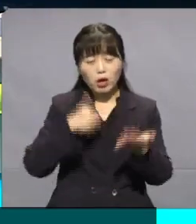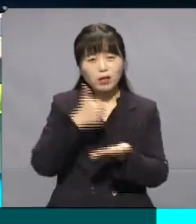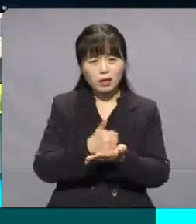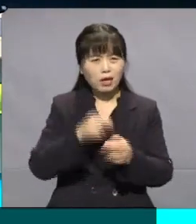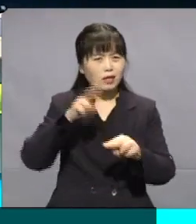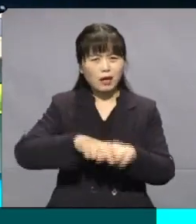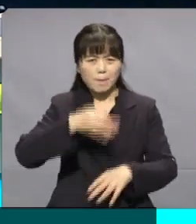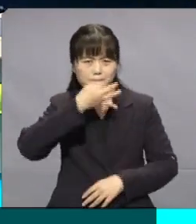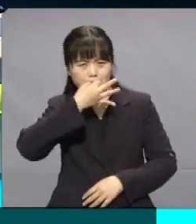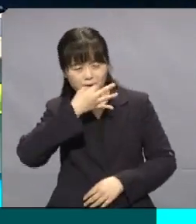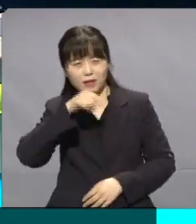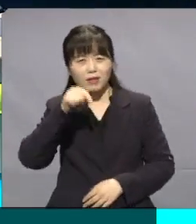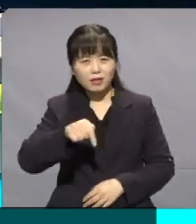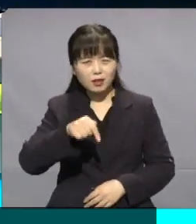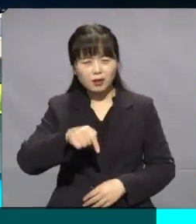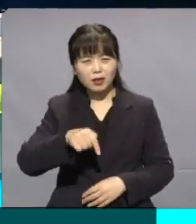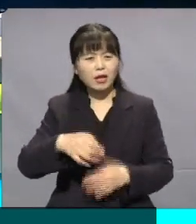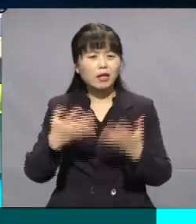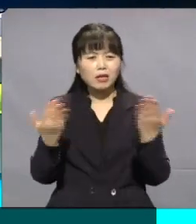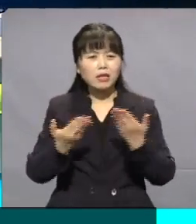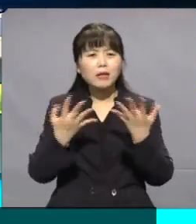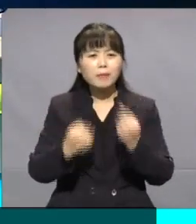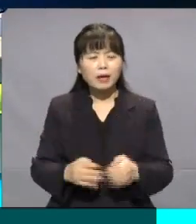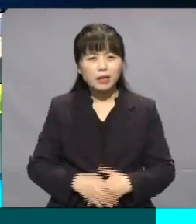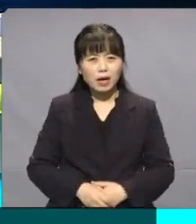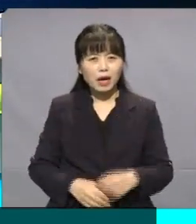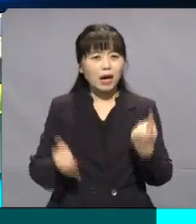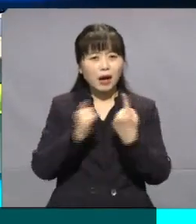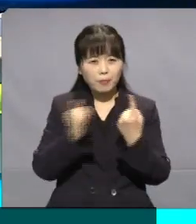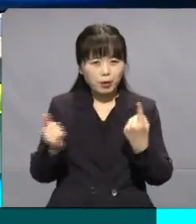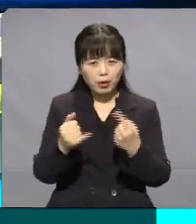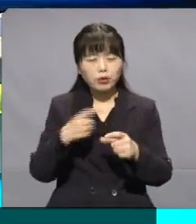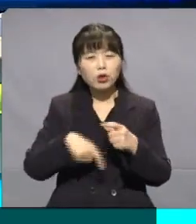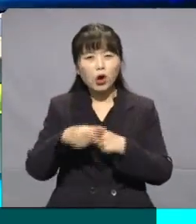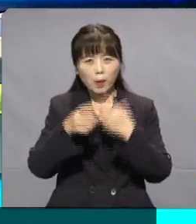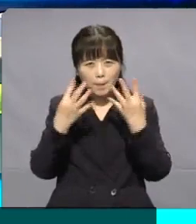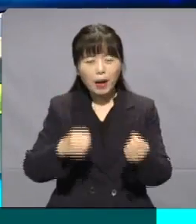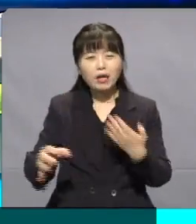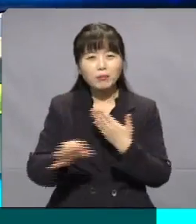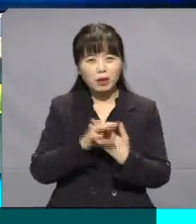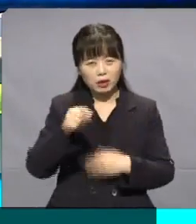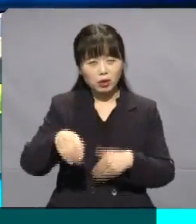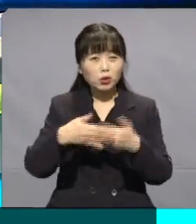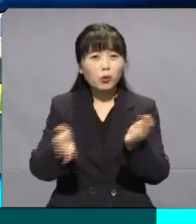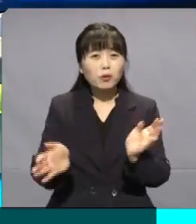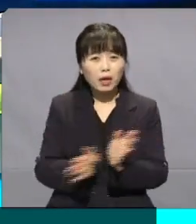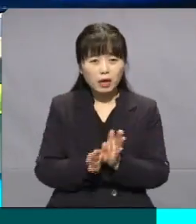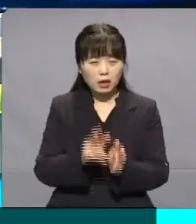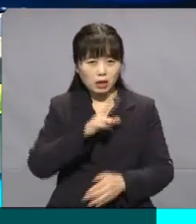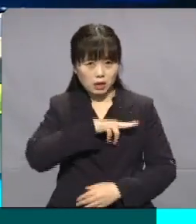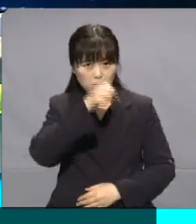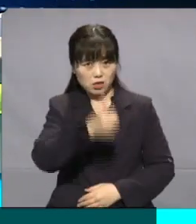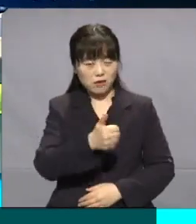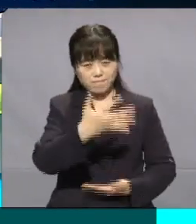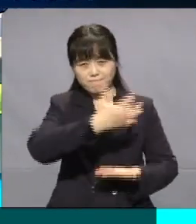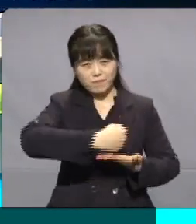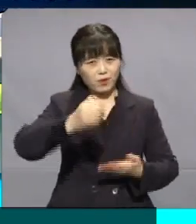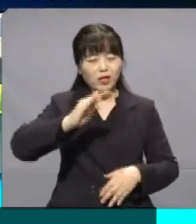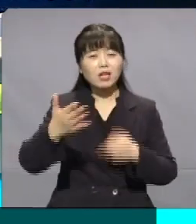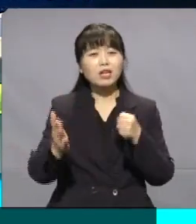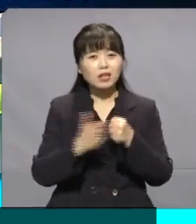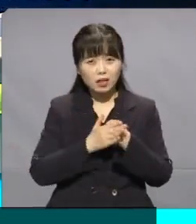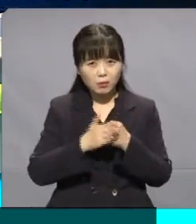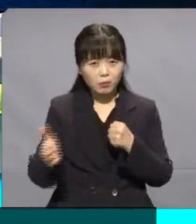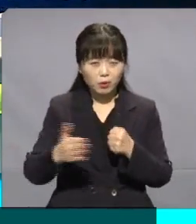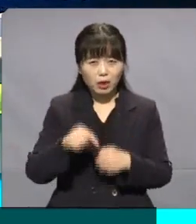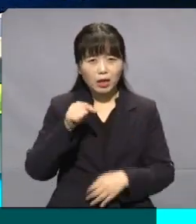아, 그럼요. 이런 것들 맞습니다. 때문에 많더라고요. 예. 왜냐하면 한 명이라도 더 많으면 예. 그쪽 당이 또 의장을 갖게 되기 때문에 그러니까요. 상임위원장이나